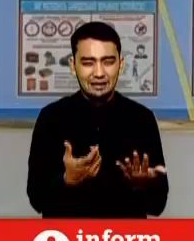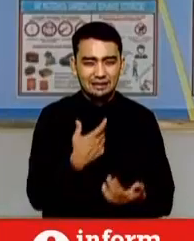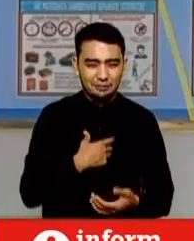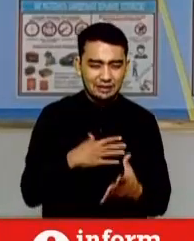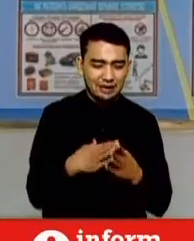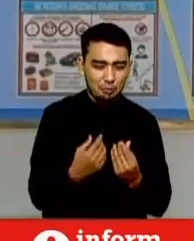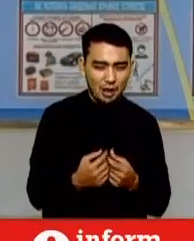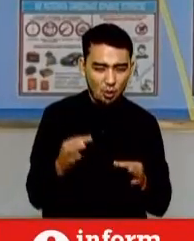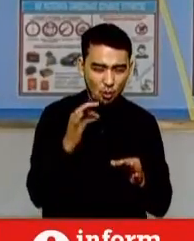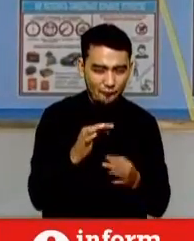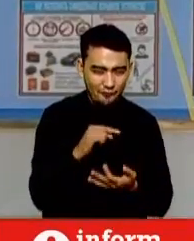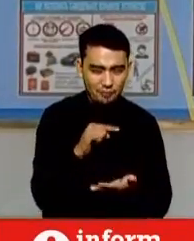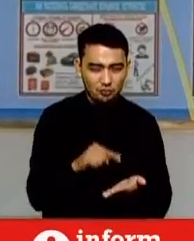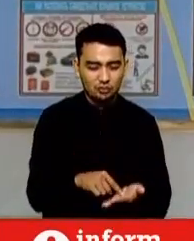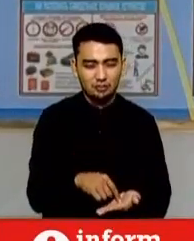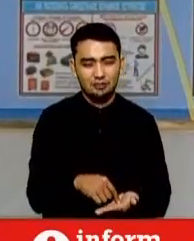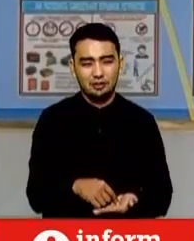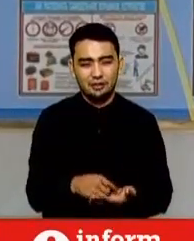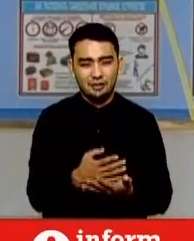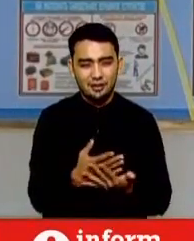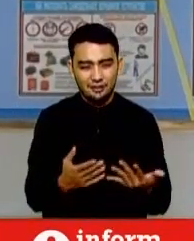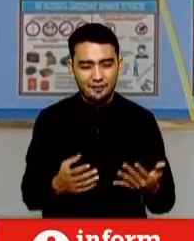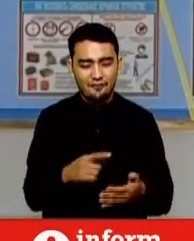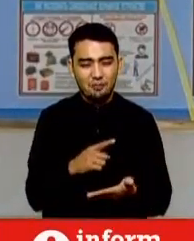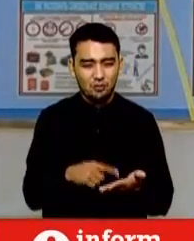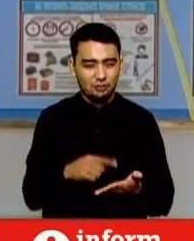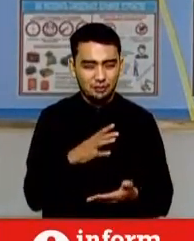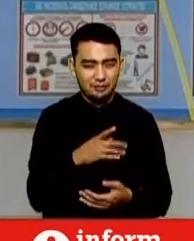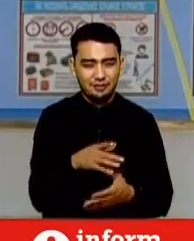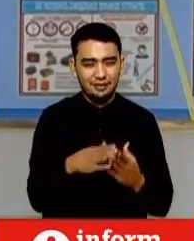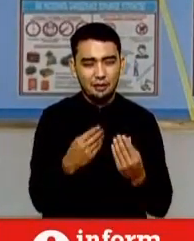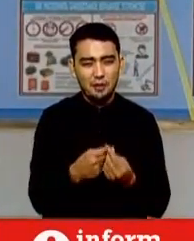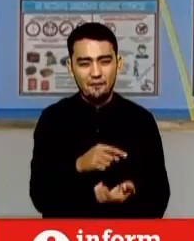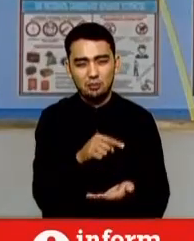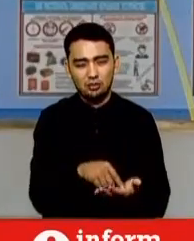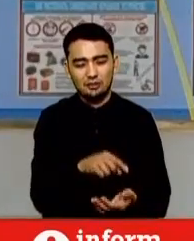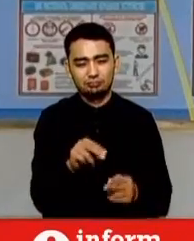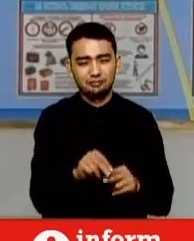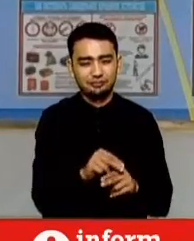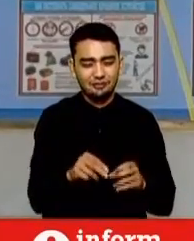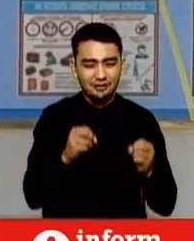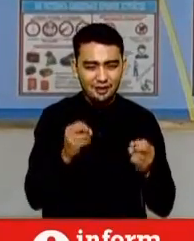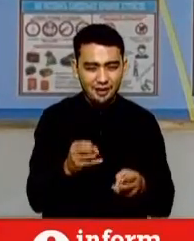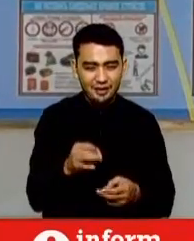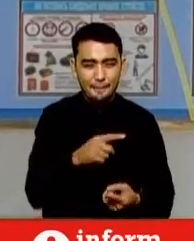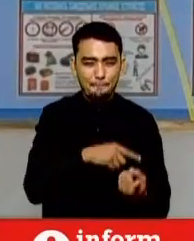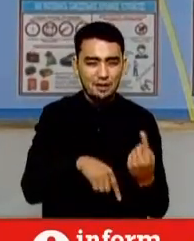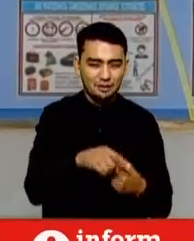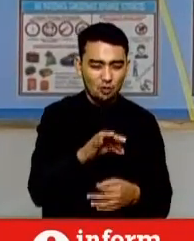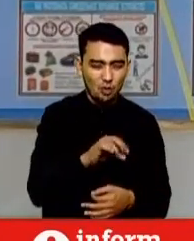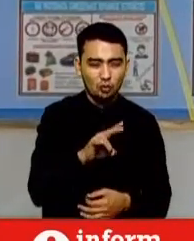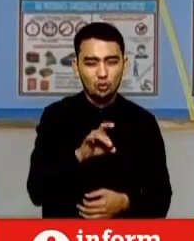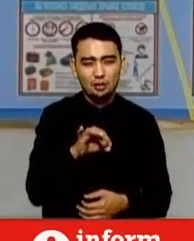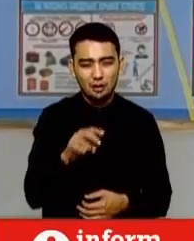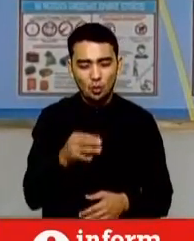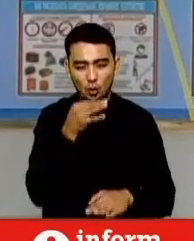семьи. Вот Арман Давлетьяров поднимает вопросы семьи, воспитания и бизнеса. Нурлан Имам